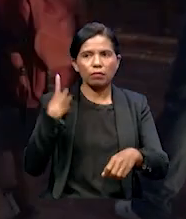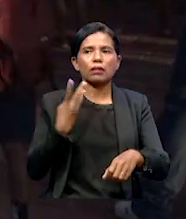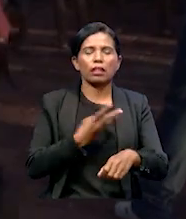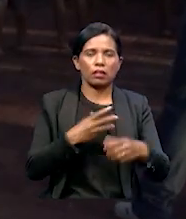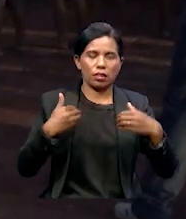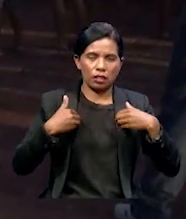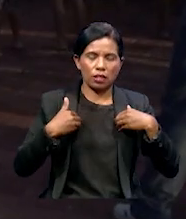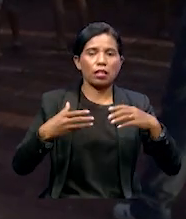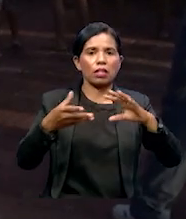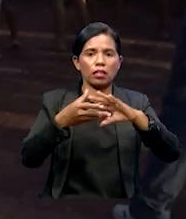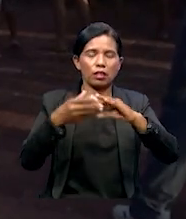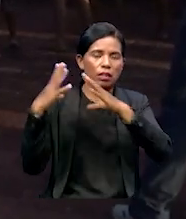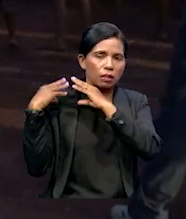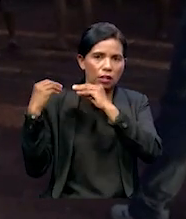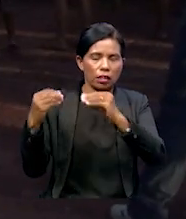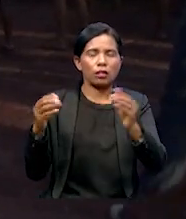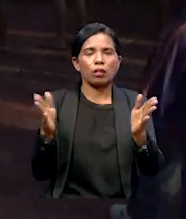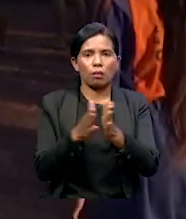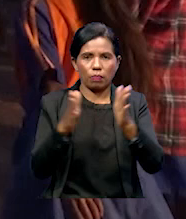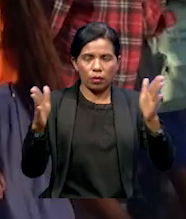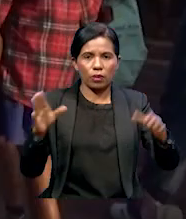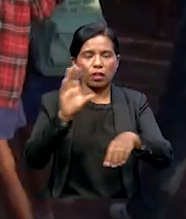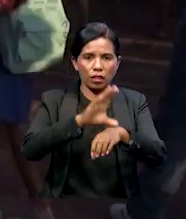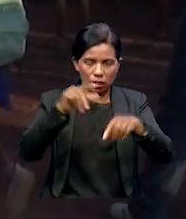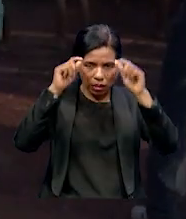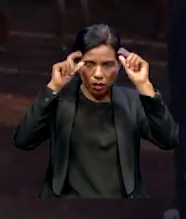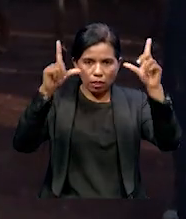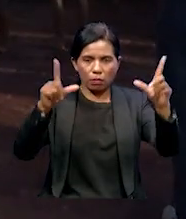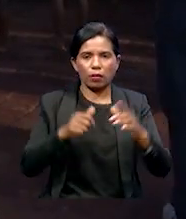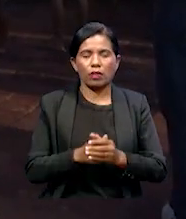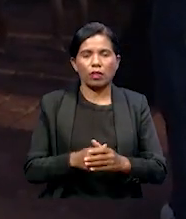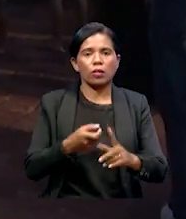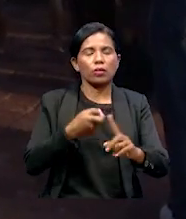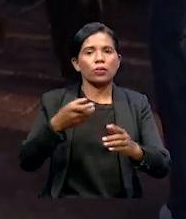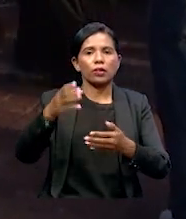bot, ba Igreja iha Timor. Com certeza, o senhor cardeal ninian